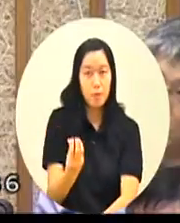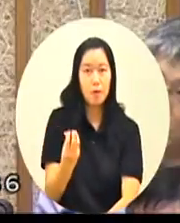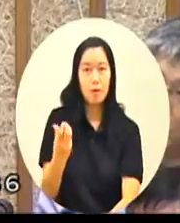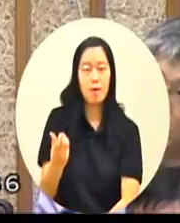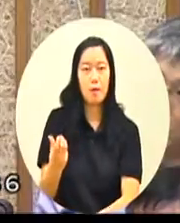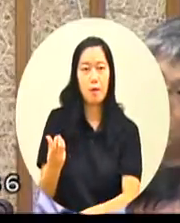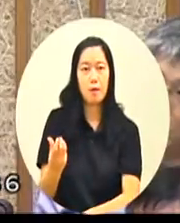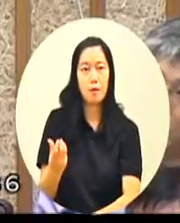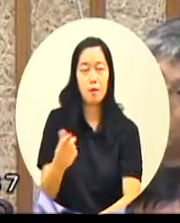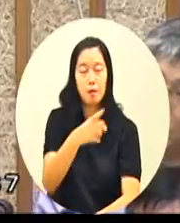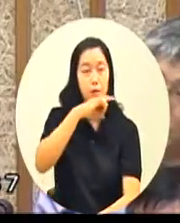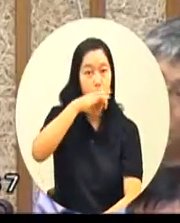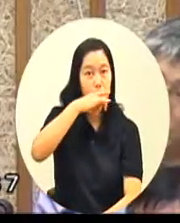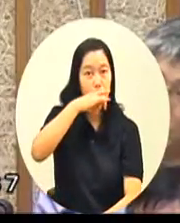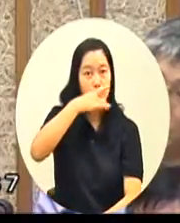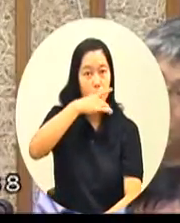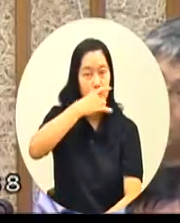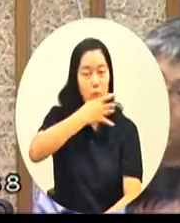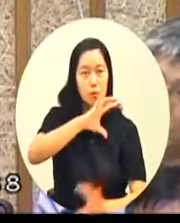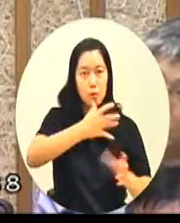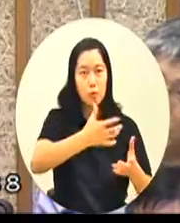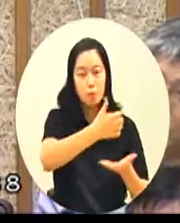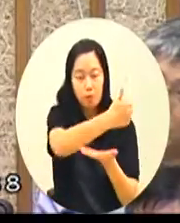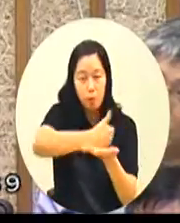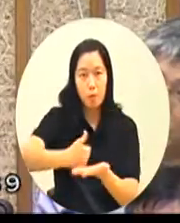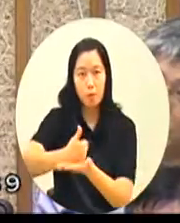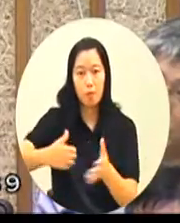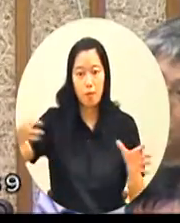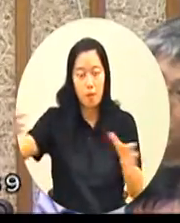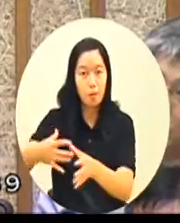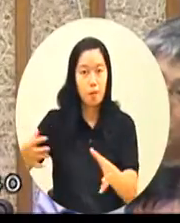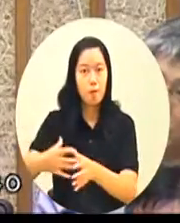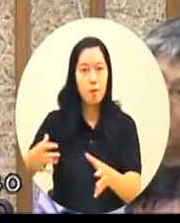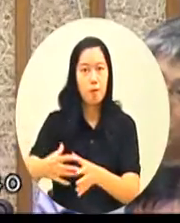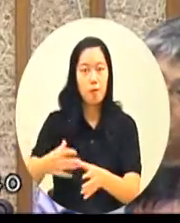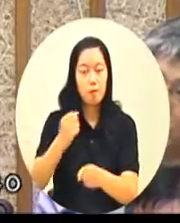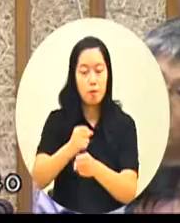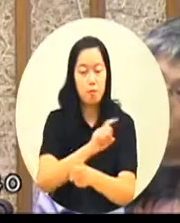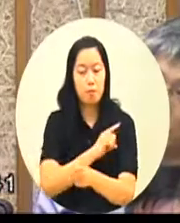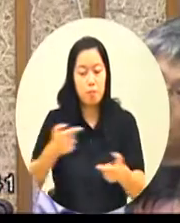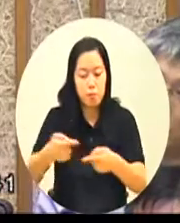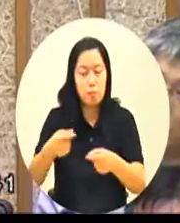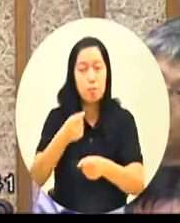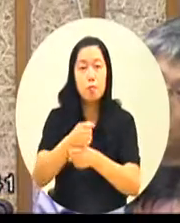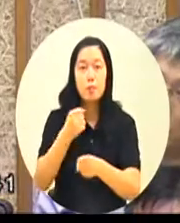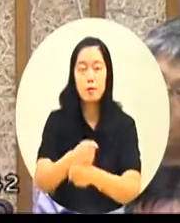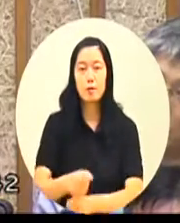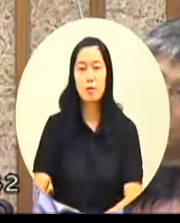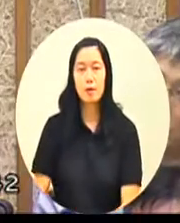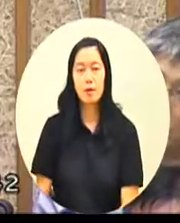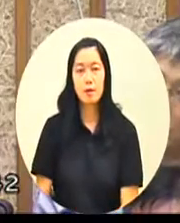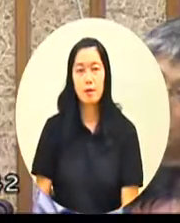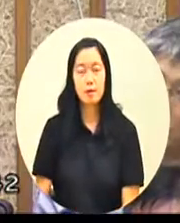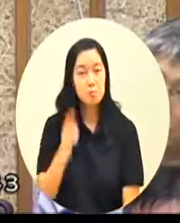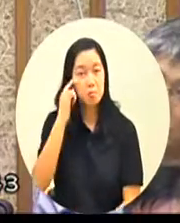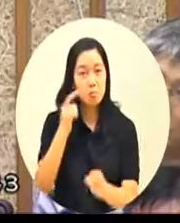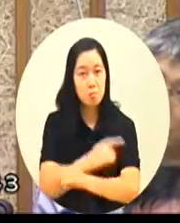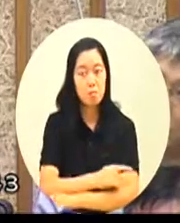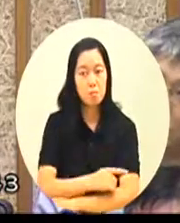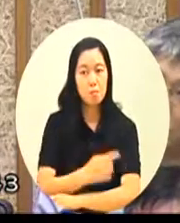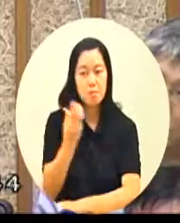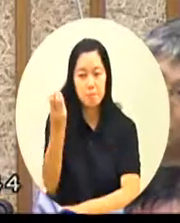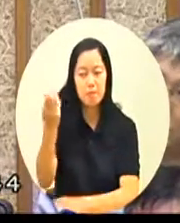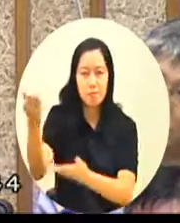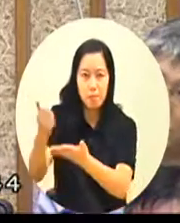外面从菲律宾这边有渔船走私或货轮走私进来的，那个是蛮多的，等于是说少量进口